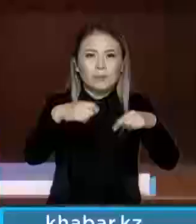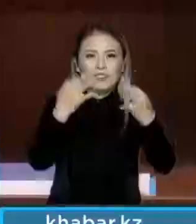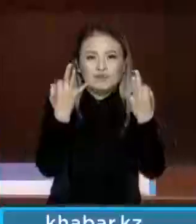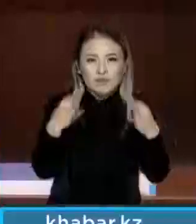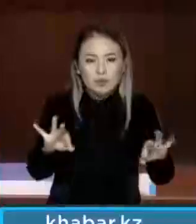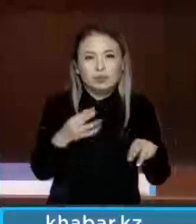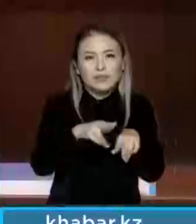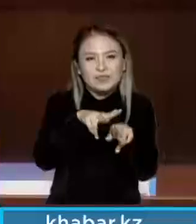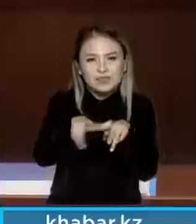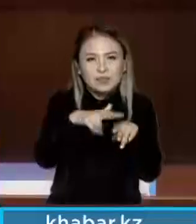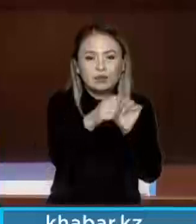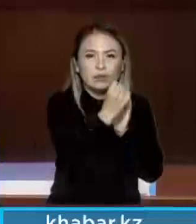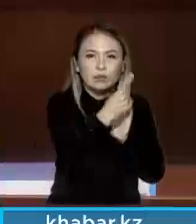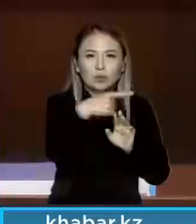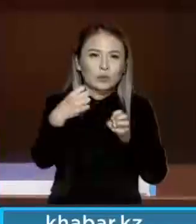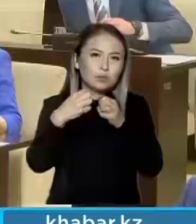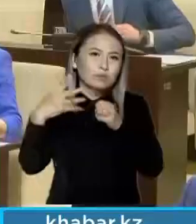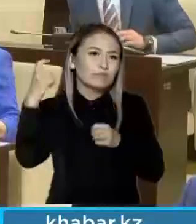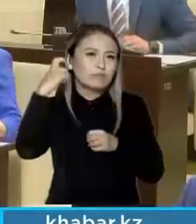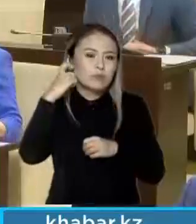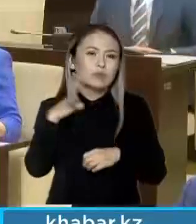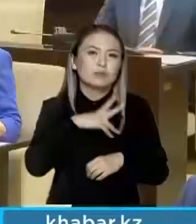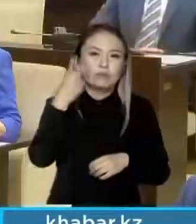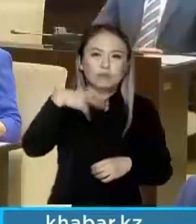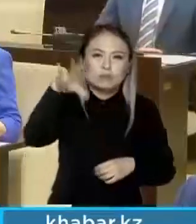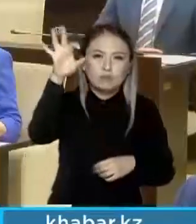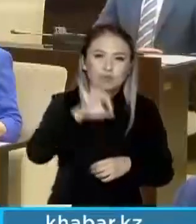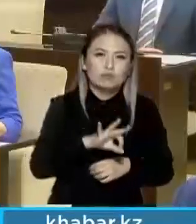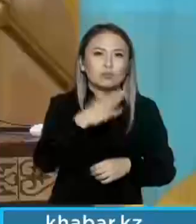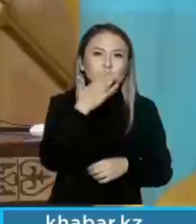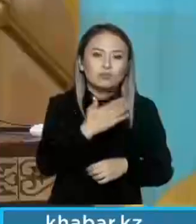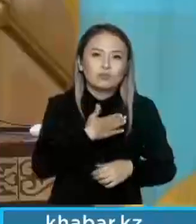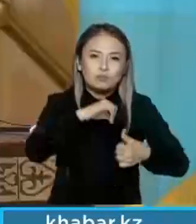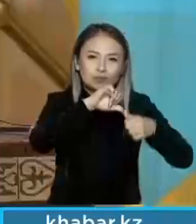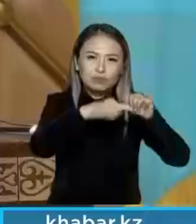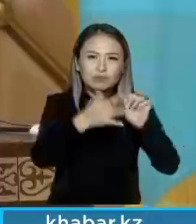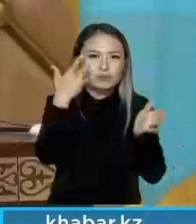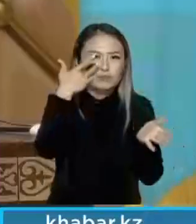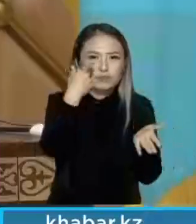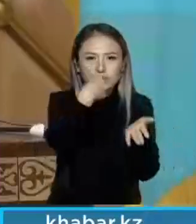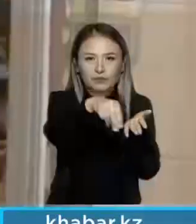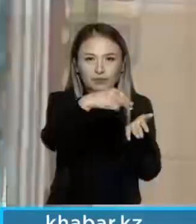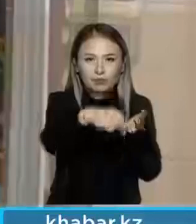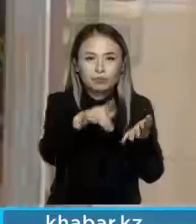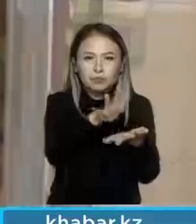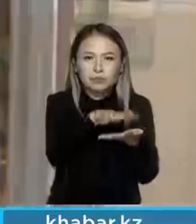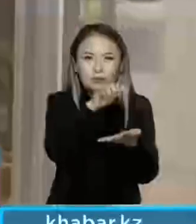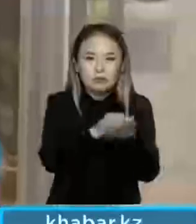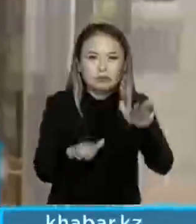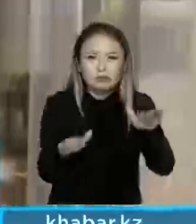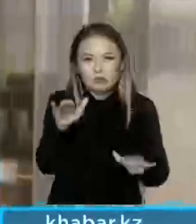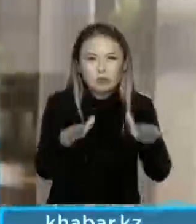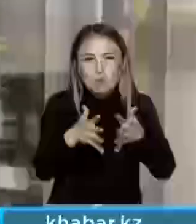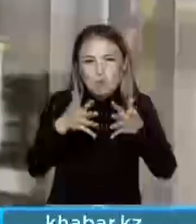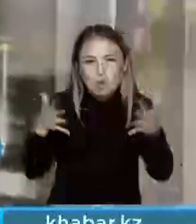сатылатындықтан зиянды сусындарды 11-15 жастағы жасөспірімдердің 20%-ға жуығы тұрақты тұтынатын болған. Кесірінен олардың арасында